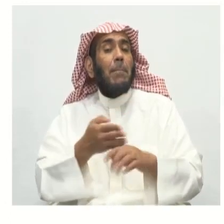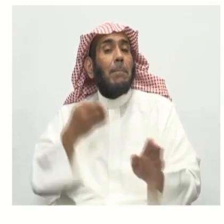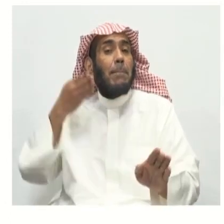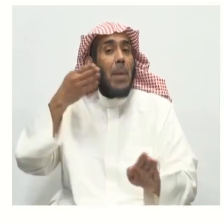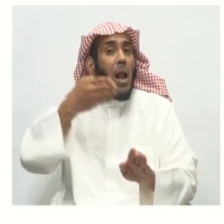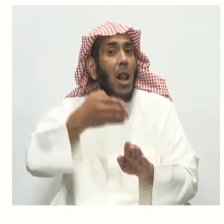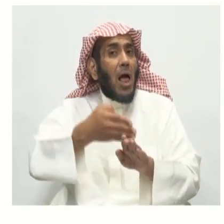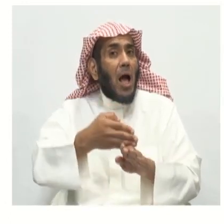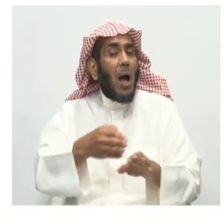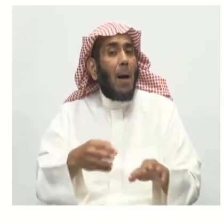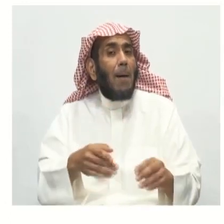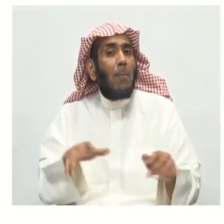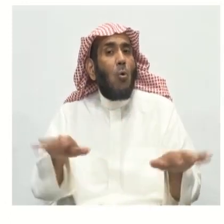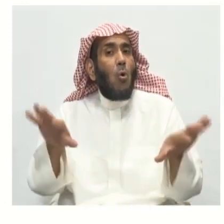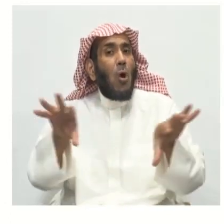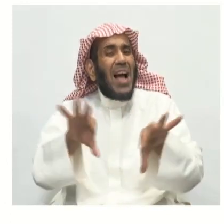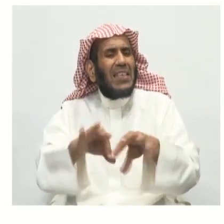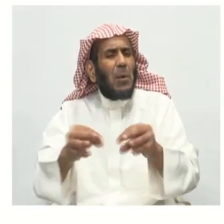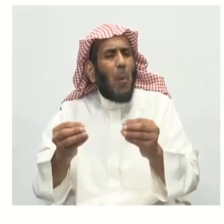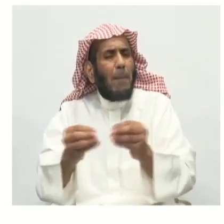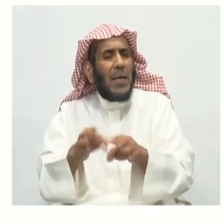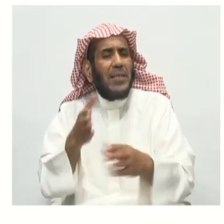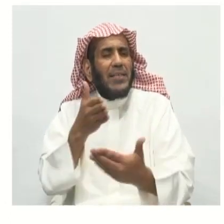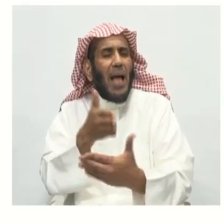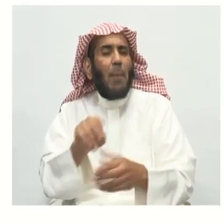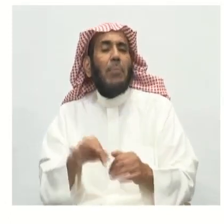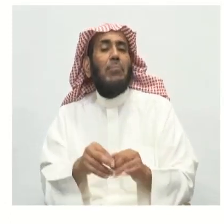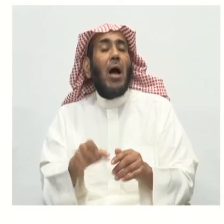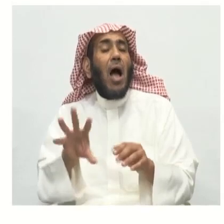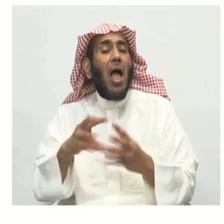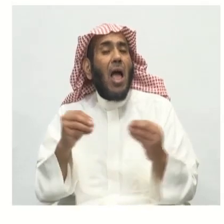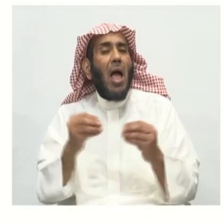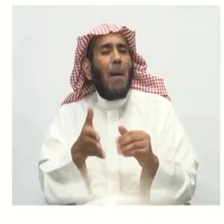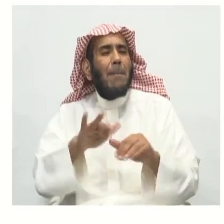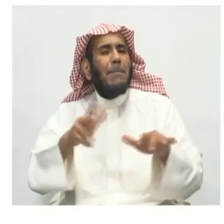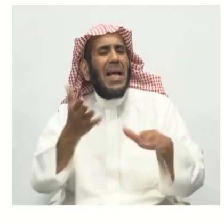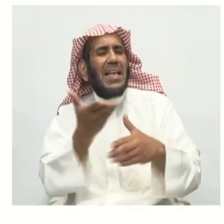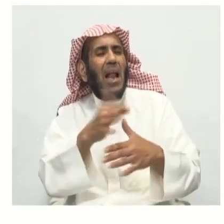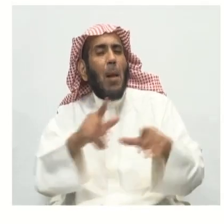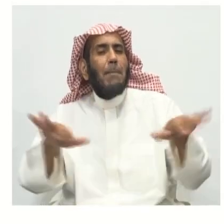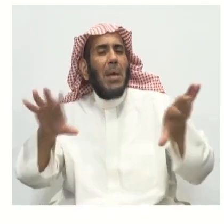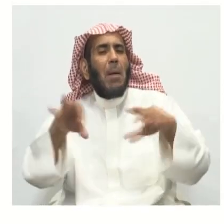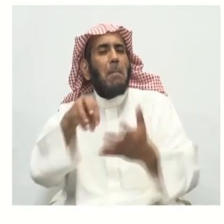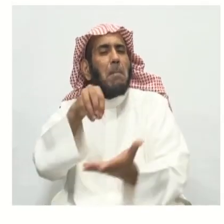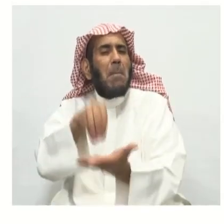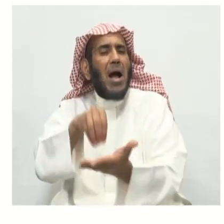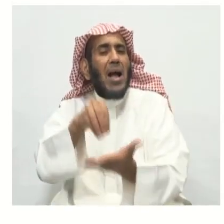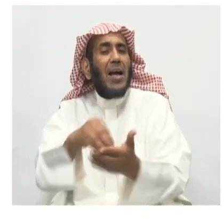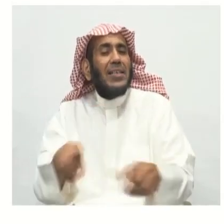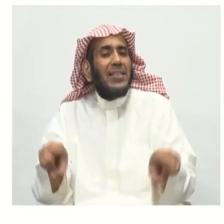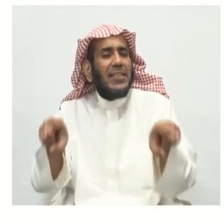مجمع بينهما اي بين البحرين مكان